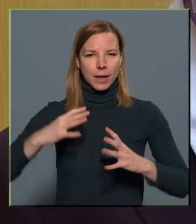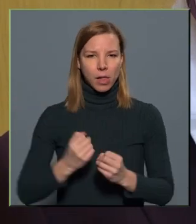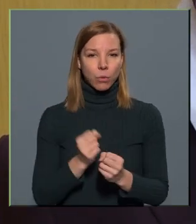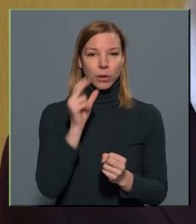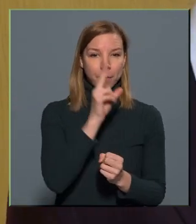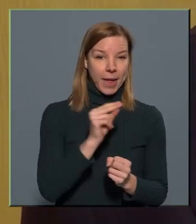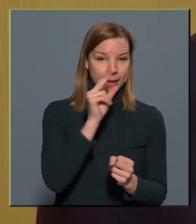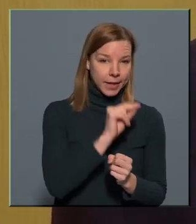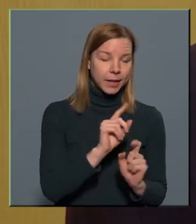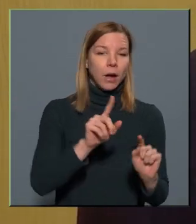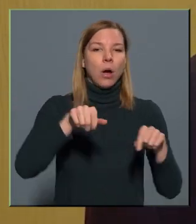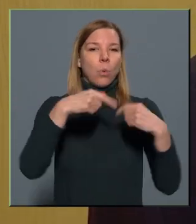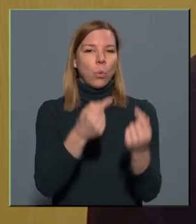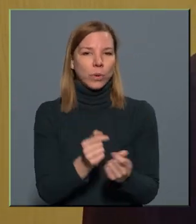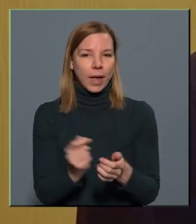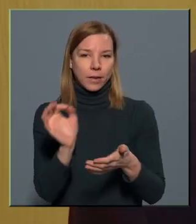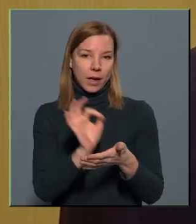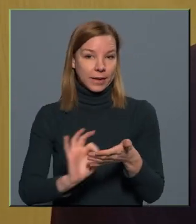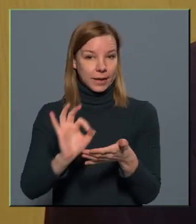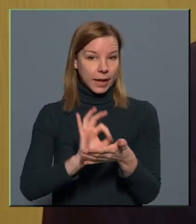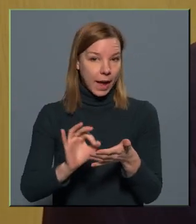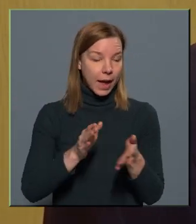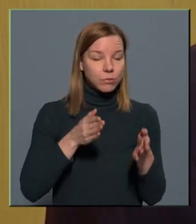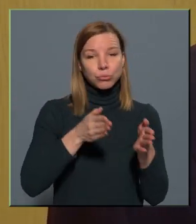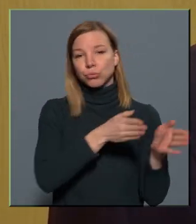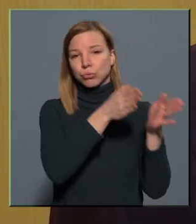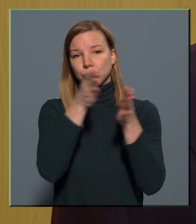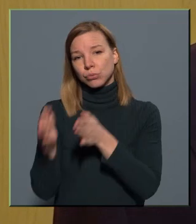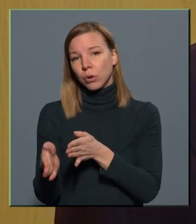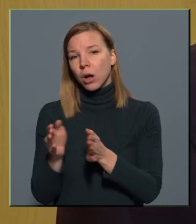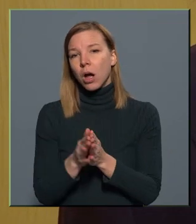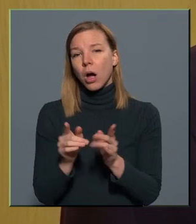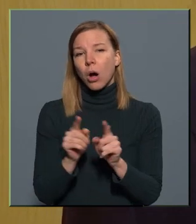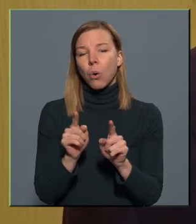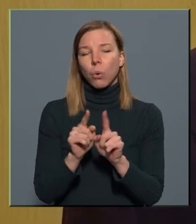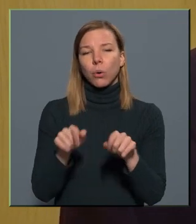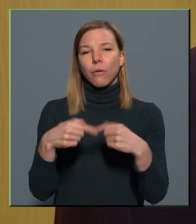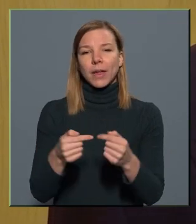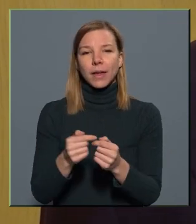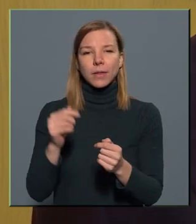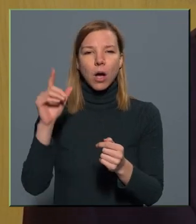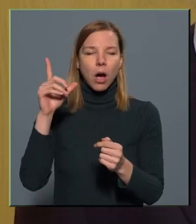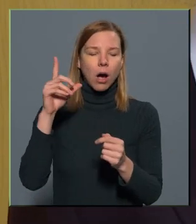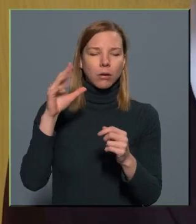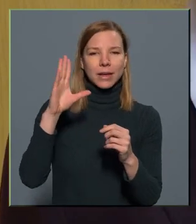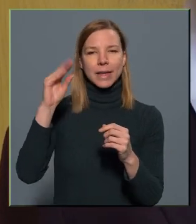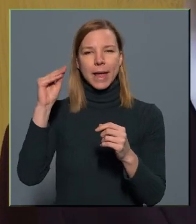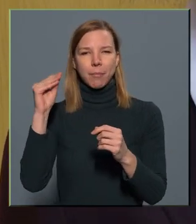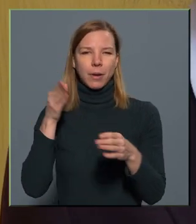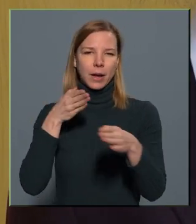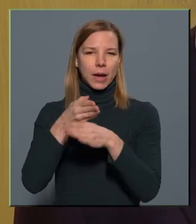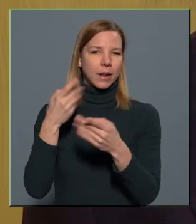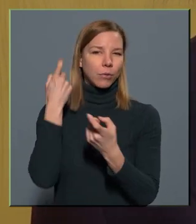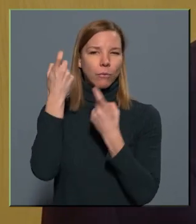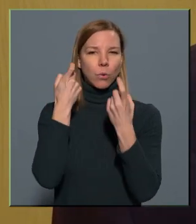aztán az írás. Azt gondolom, hogy a képekben fogalmazás, ugye fotózással már elindult,